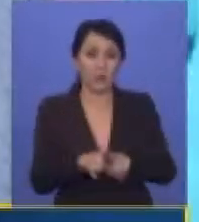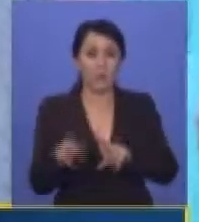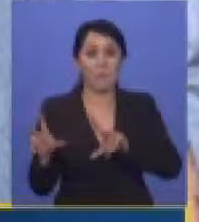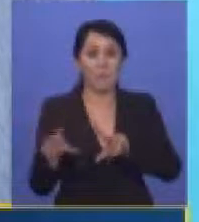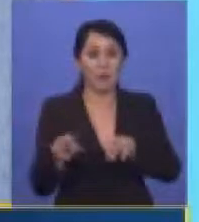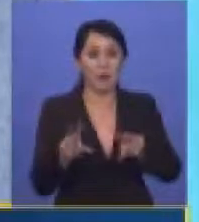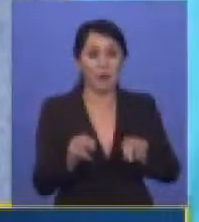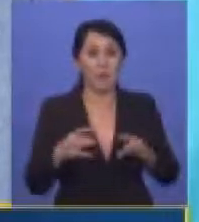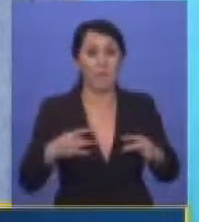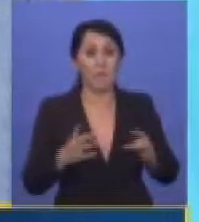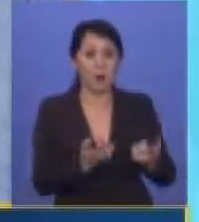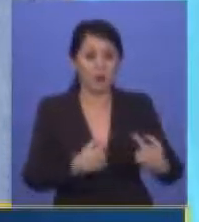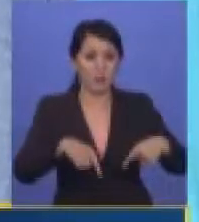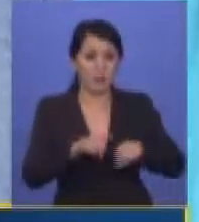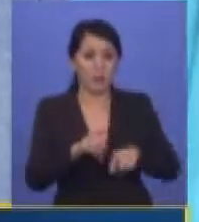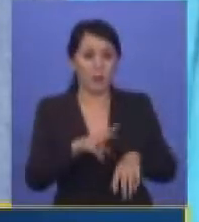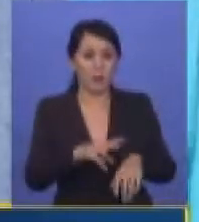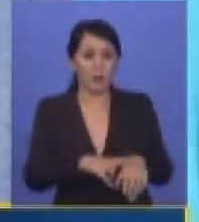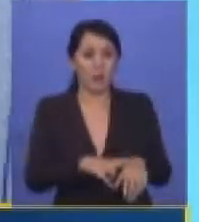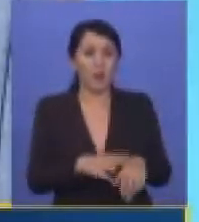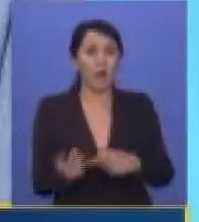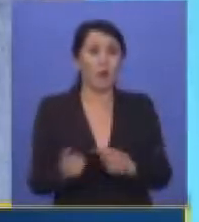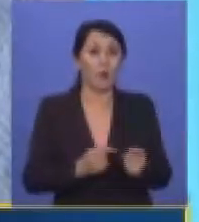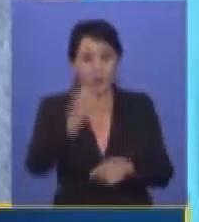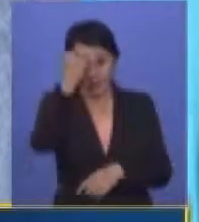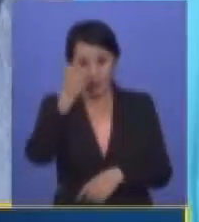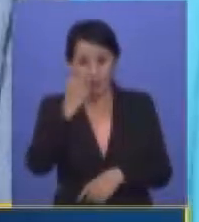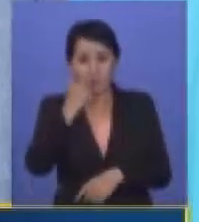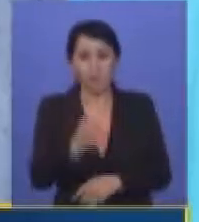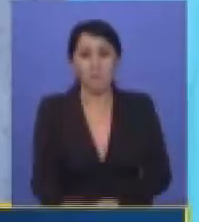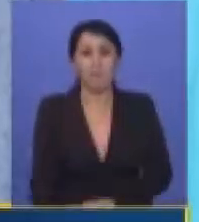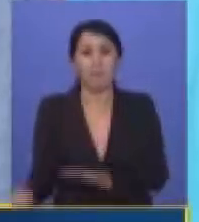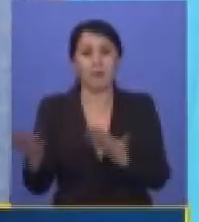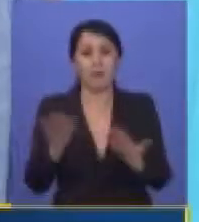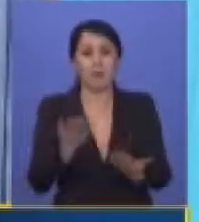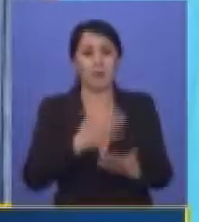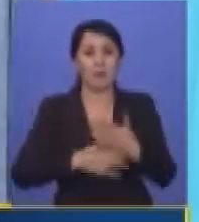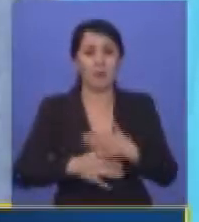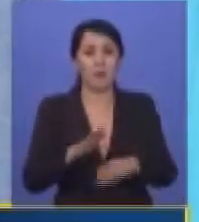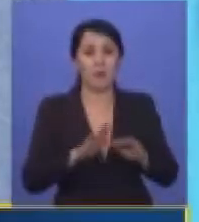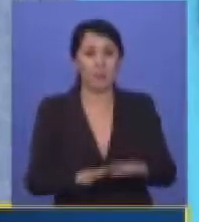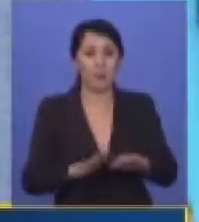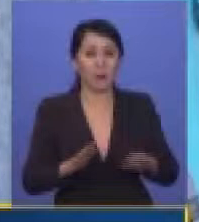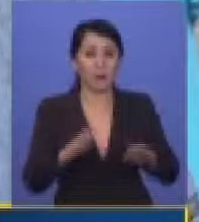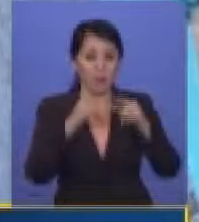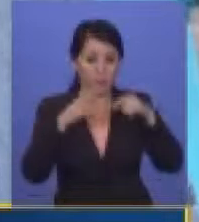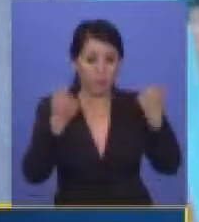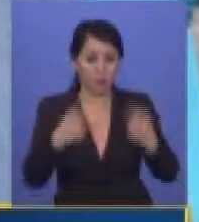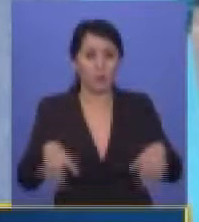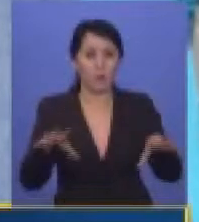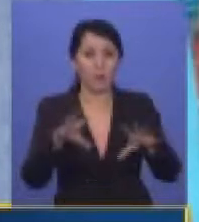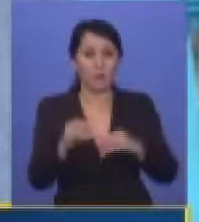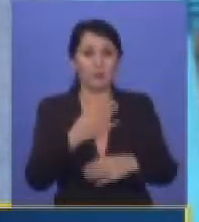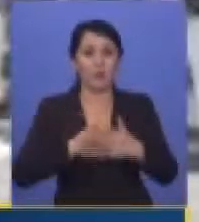мерекені ұйымдастырған үшін полиция басқармасының басшылығына рахмет. Бізді шақырғанына қуаныштымыз. Балалардың жүздерінде күлкі, барлығы